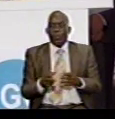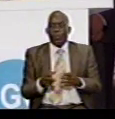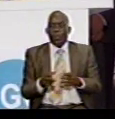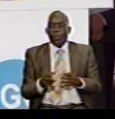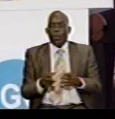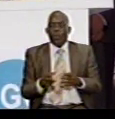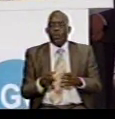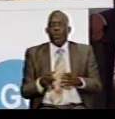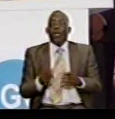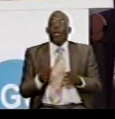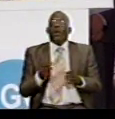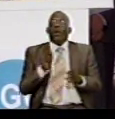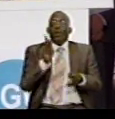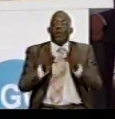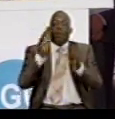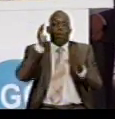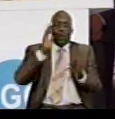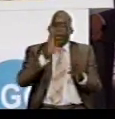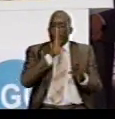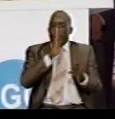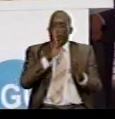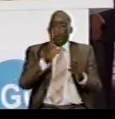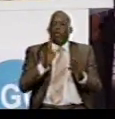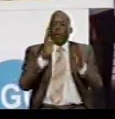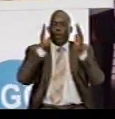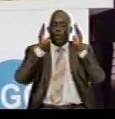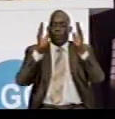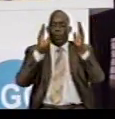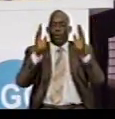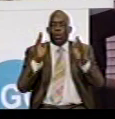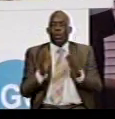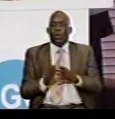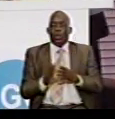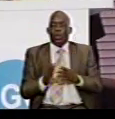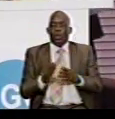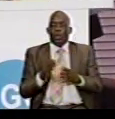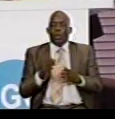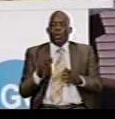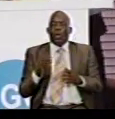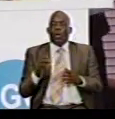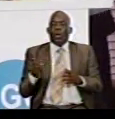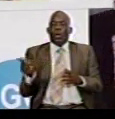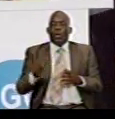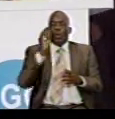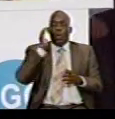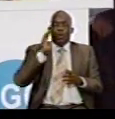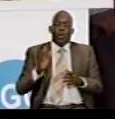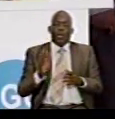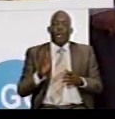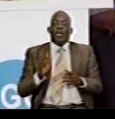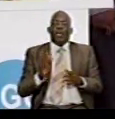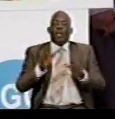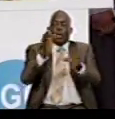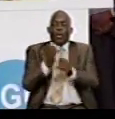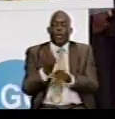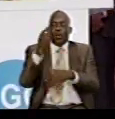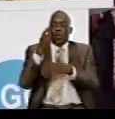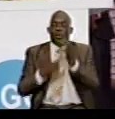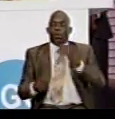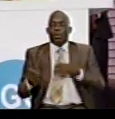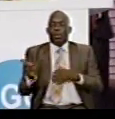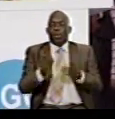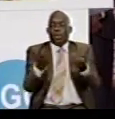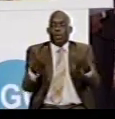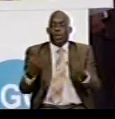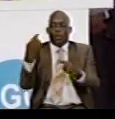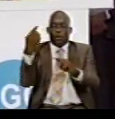focused. Le peuple de Dieu God's sera focalisé. God's people will receive what they are yearning for. Ce, ils recevront ce qu'ils écouteront. Open your mouth and pray unto the Lord. Ouvre